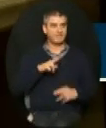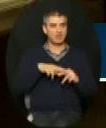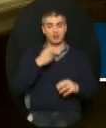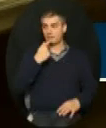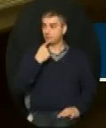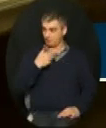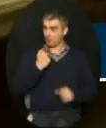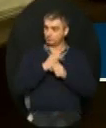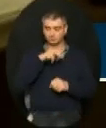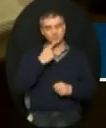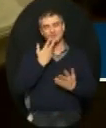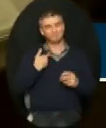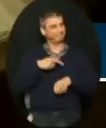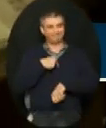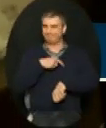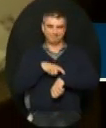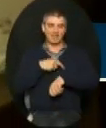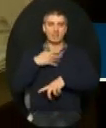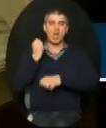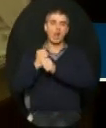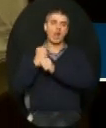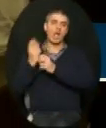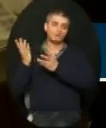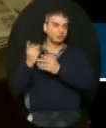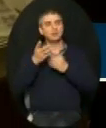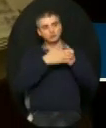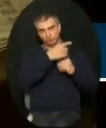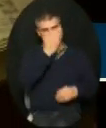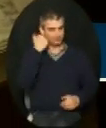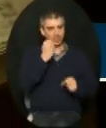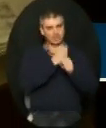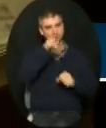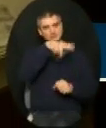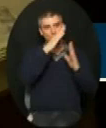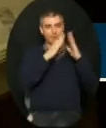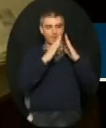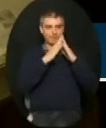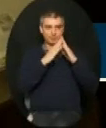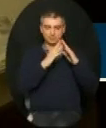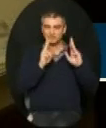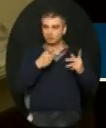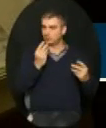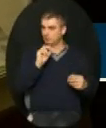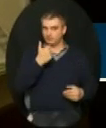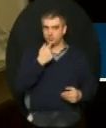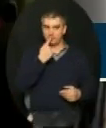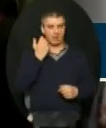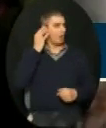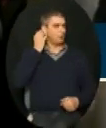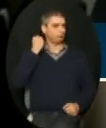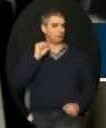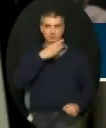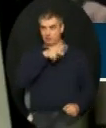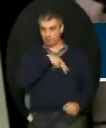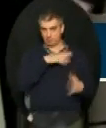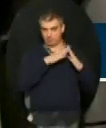גלאמין אומר, אתה יכול לעשות לי סיור? אז הוא אומר, לא, אני הולך לעבודה. שרה, תעשה לך סיור בבית. יש כאן א', אמירה שוביניסטית, היא